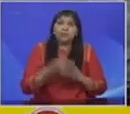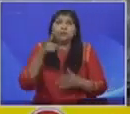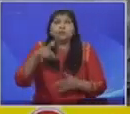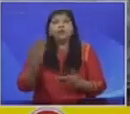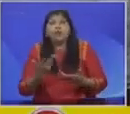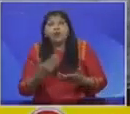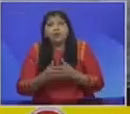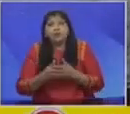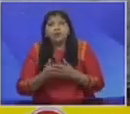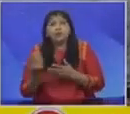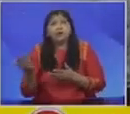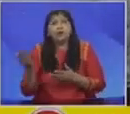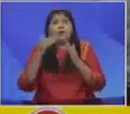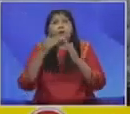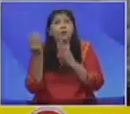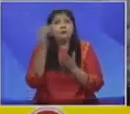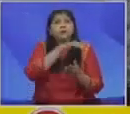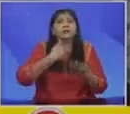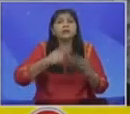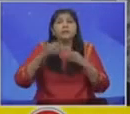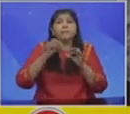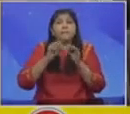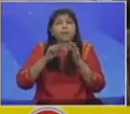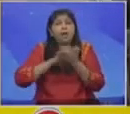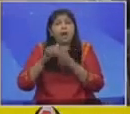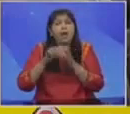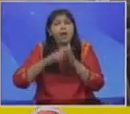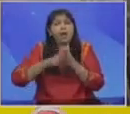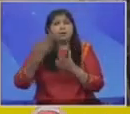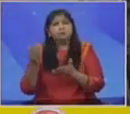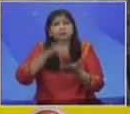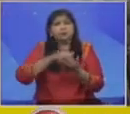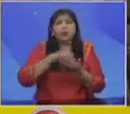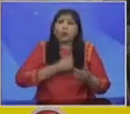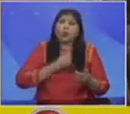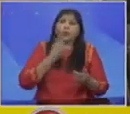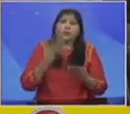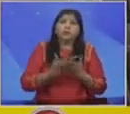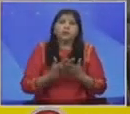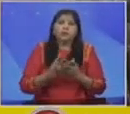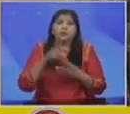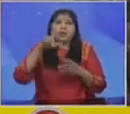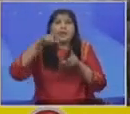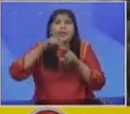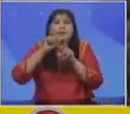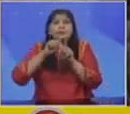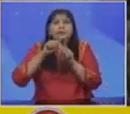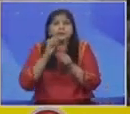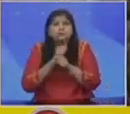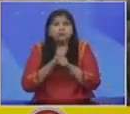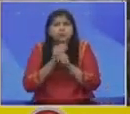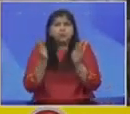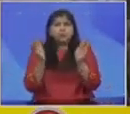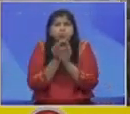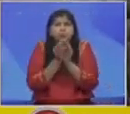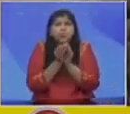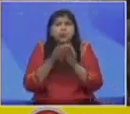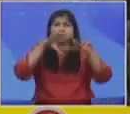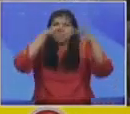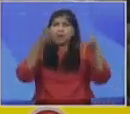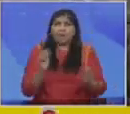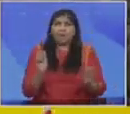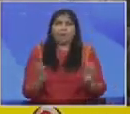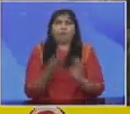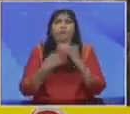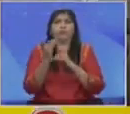हैं, लौटने के बाद प्रमोद जी ने क्या किया? उन्होंने खुद एलईडी बल्ब बनाने की एक छोटी सी यूनिट ही शुरू कर